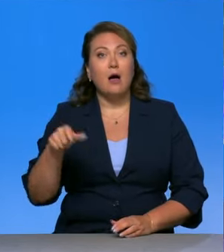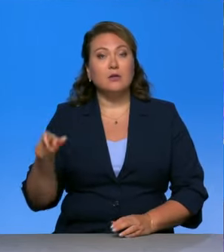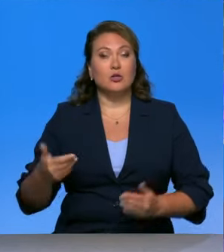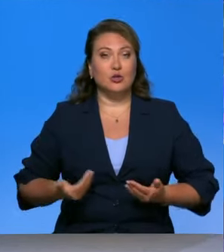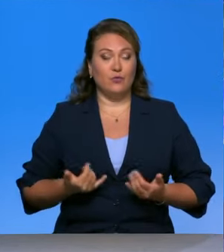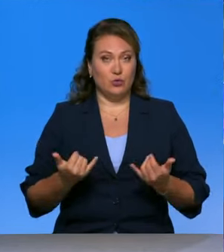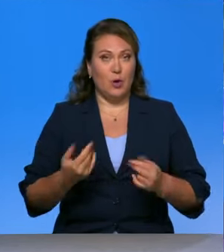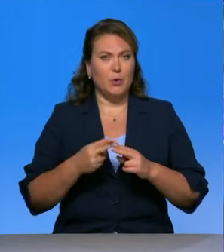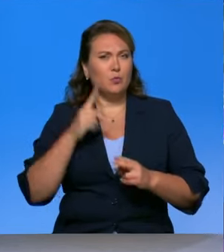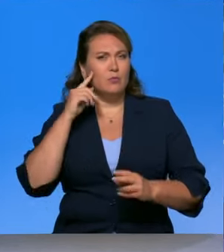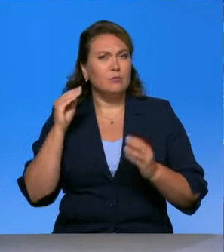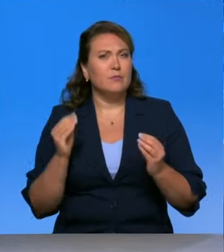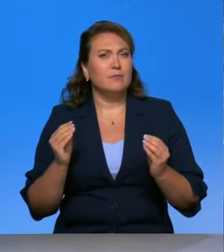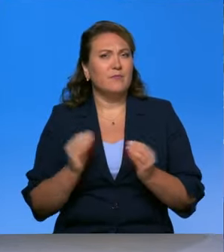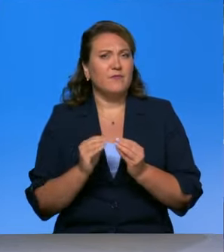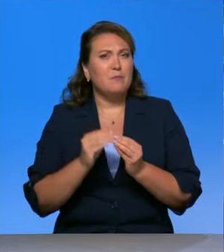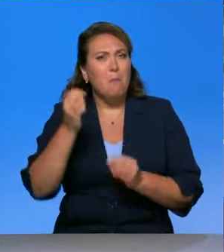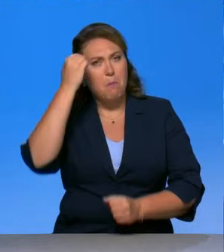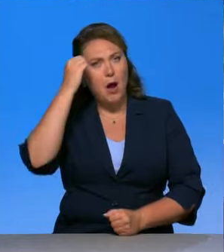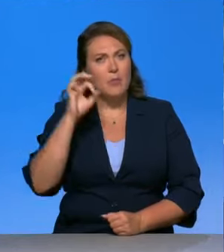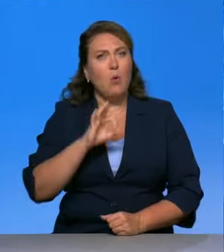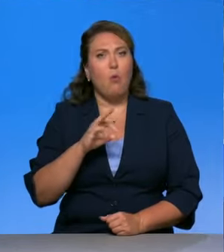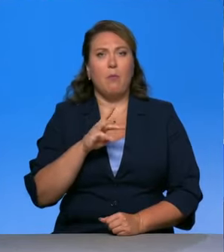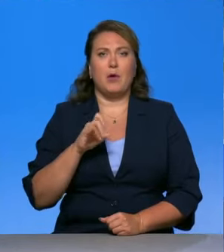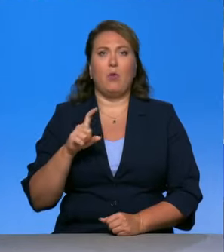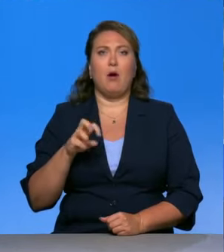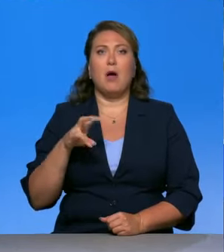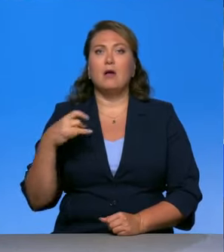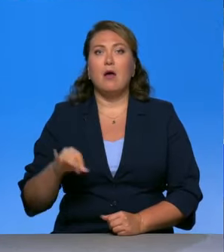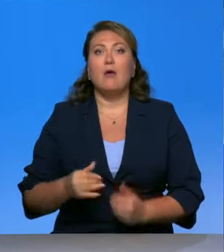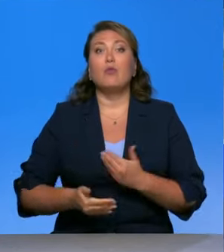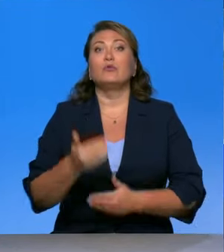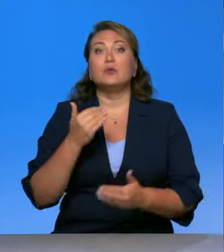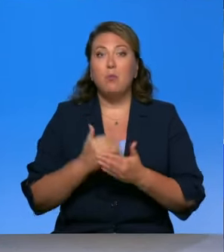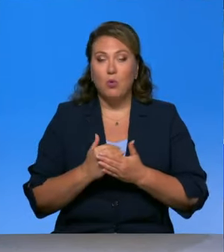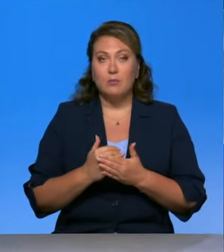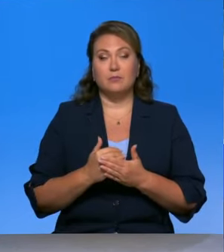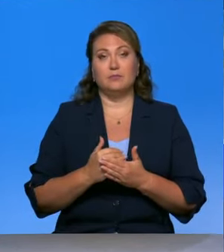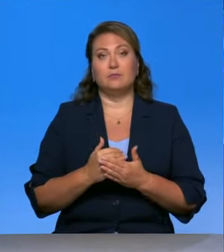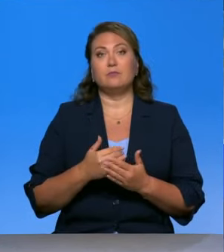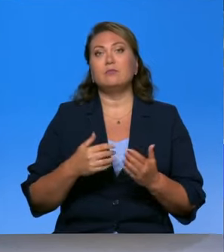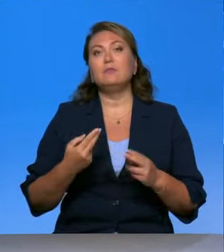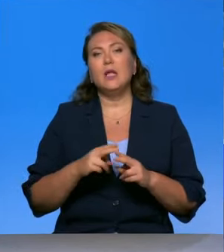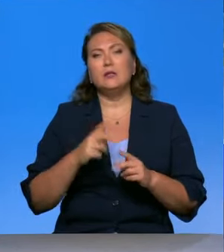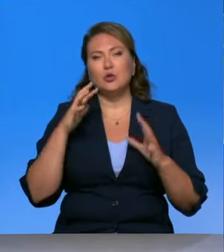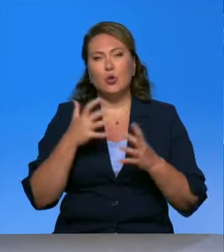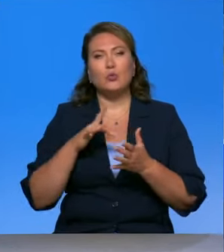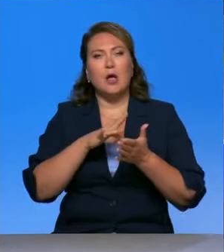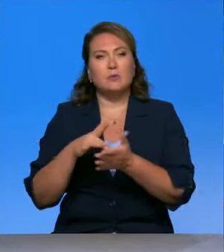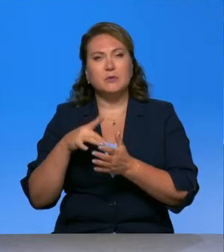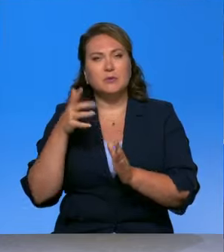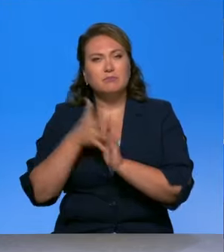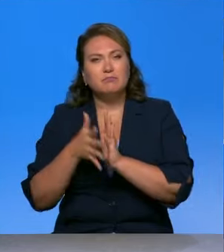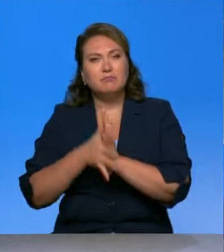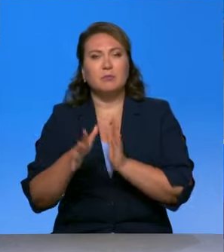сохраняют память о Микухе Маклае настолько серьезно. С этого началась уже серьезная работа и последующие экспедиции. Вот за последние 7 лет я провел 5